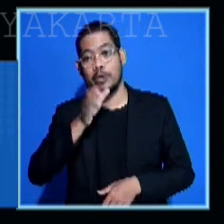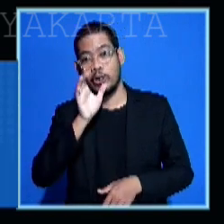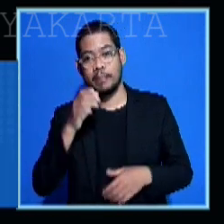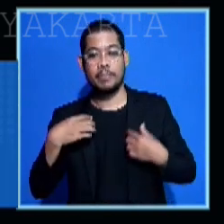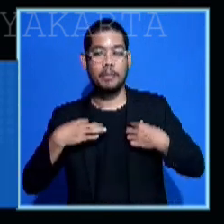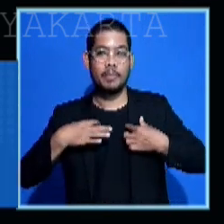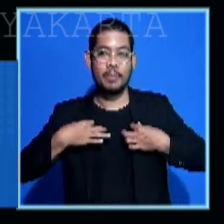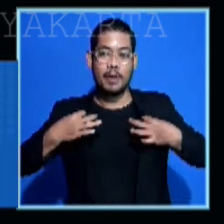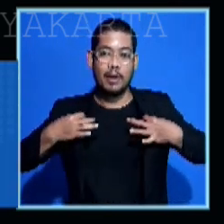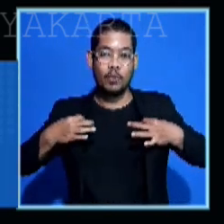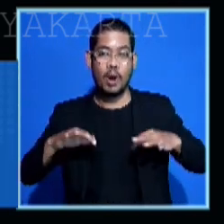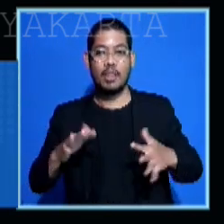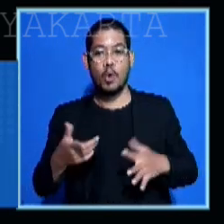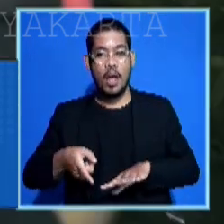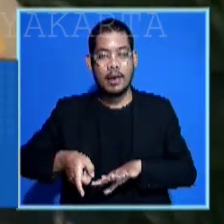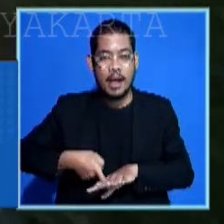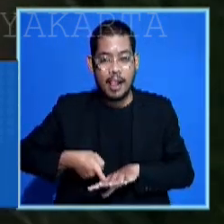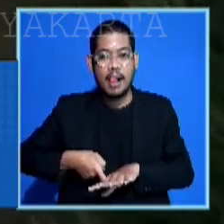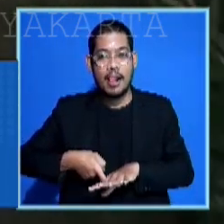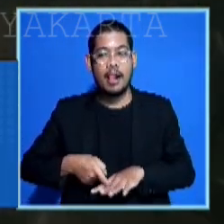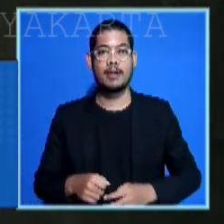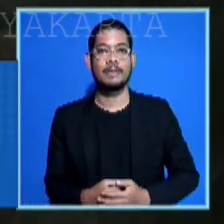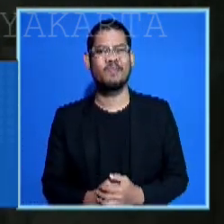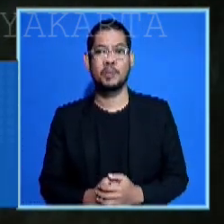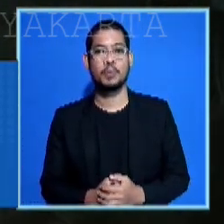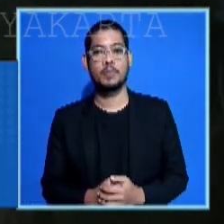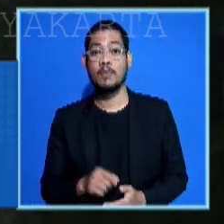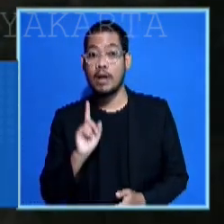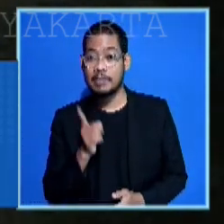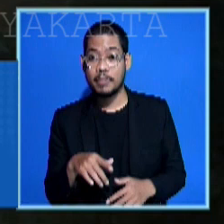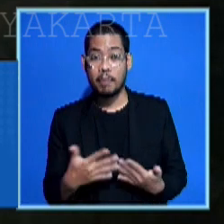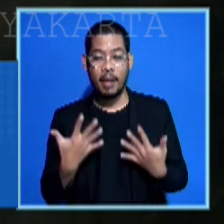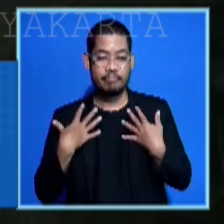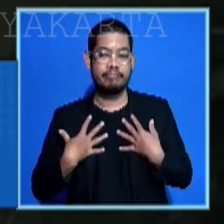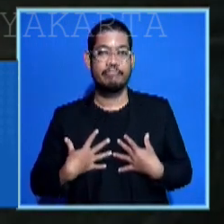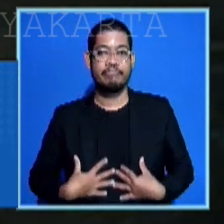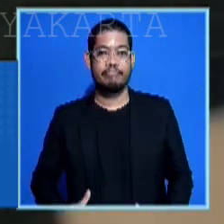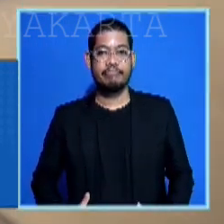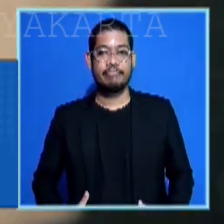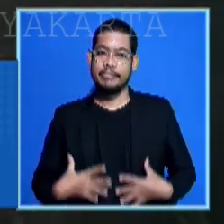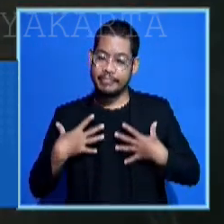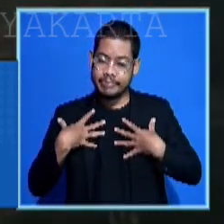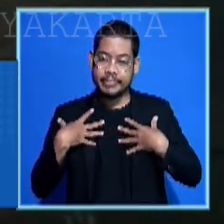maupun alas kaki yang proper. Pastikan juga kondisi tubuhmu dalam keadaan prima.